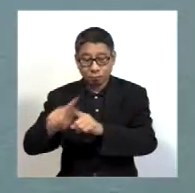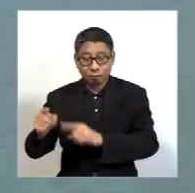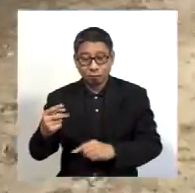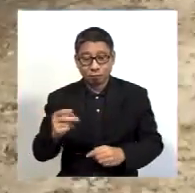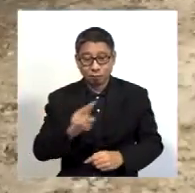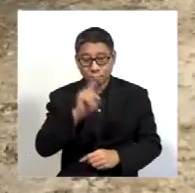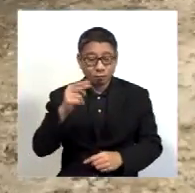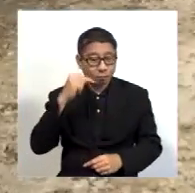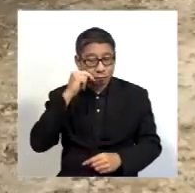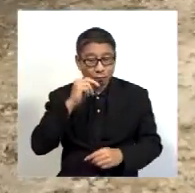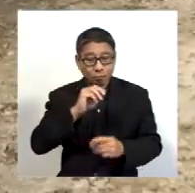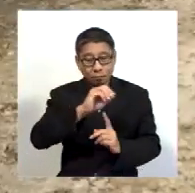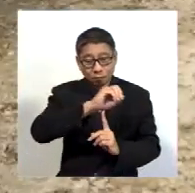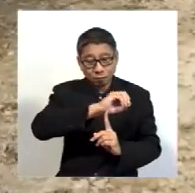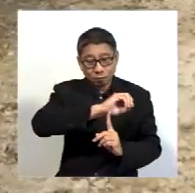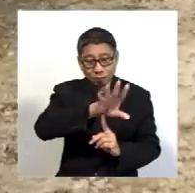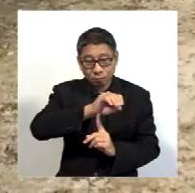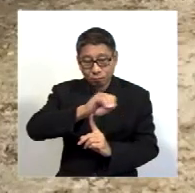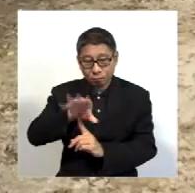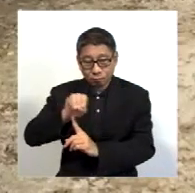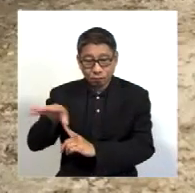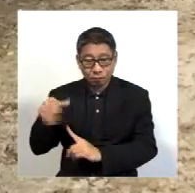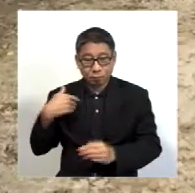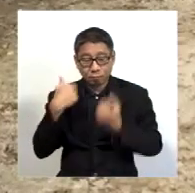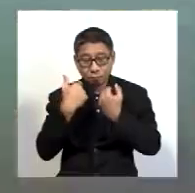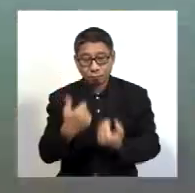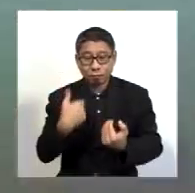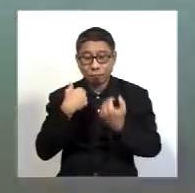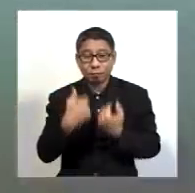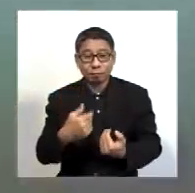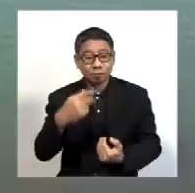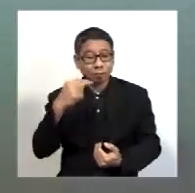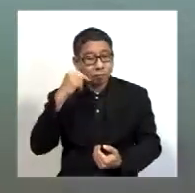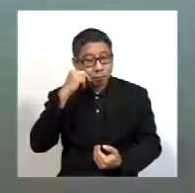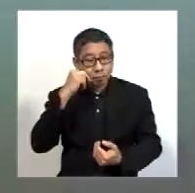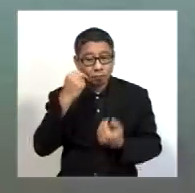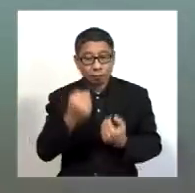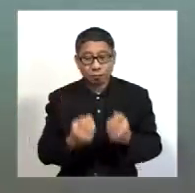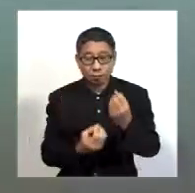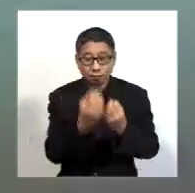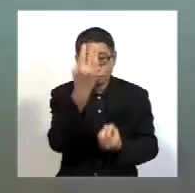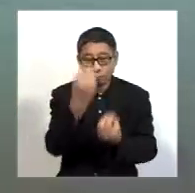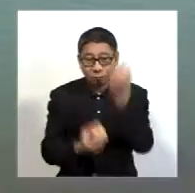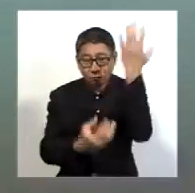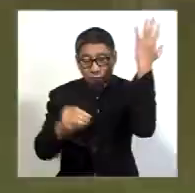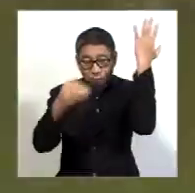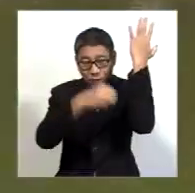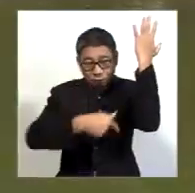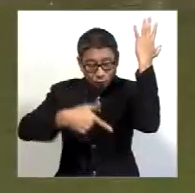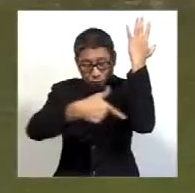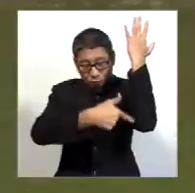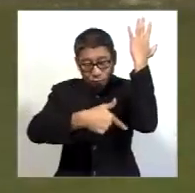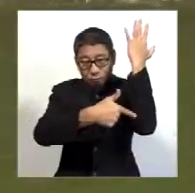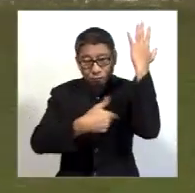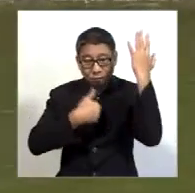อร์บริเวณโดยรอบขณะที่การใช้น้ำของสำนักงานหรือการรดน้ำหรือการรดน้ำต้นไม้เนี่ยก็อาจ